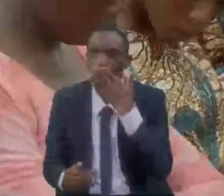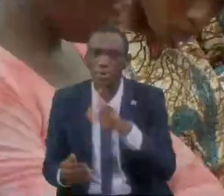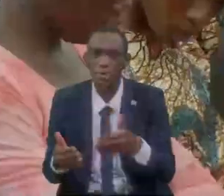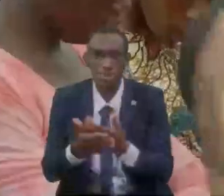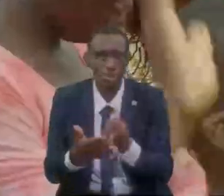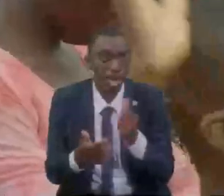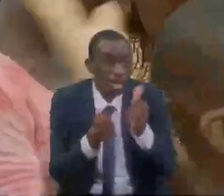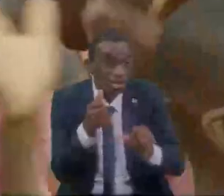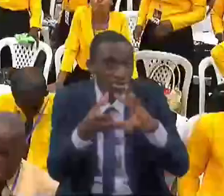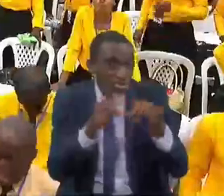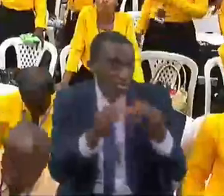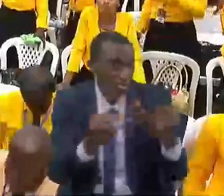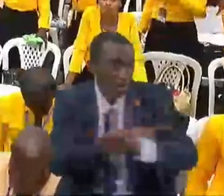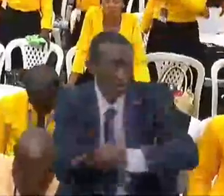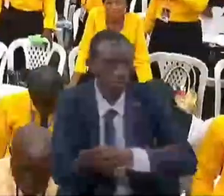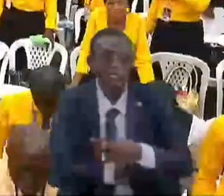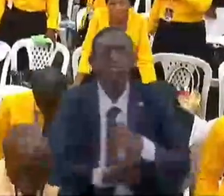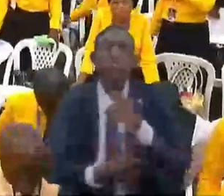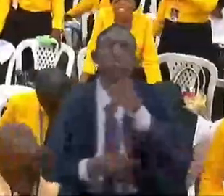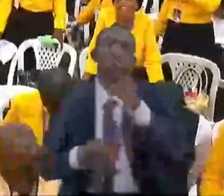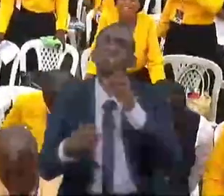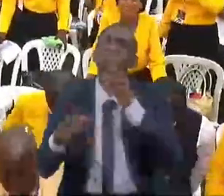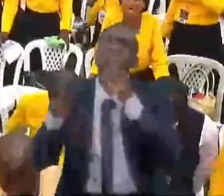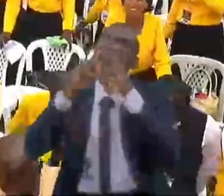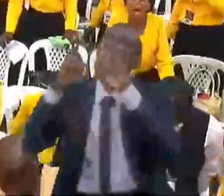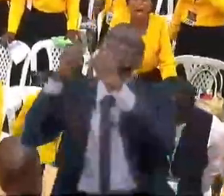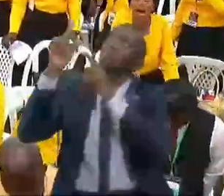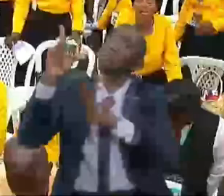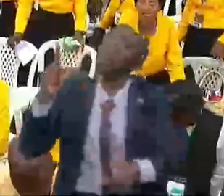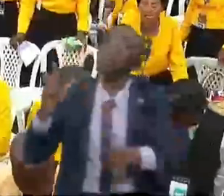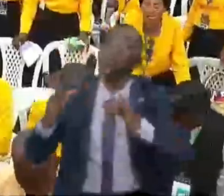Est-ce qu'il y a une... Parle-en au Seigneur. Je confesse.